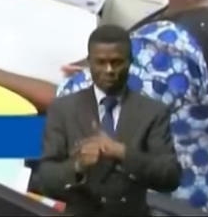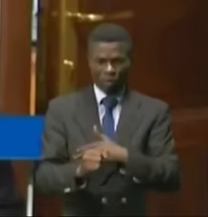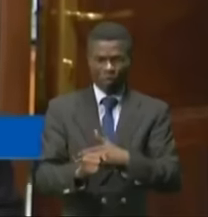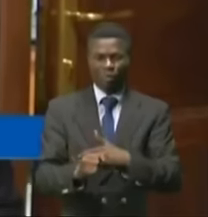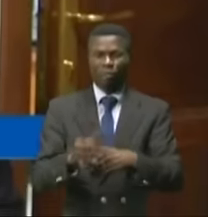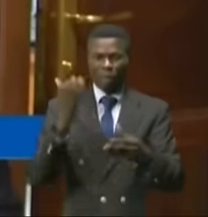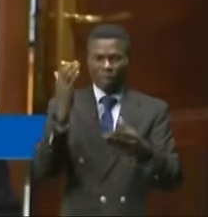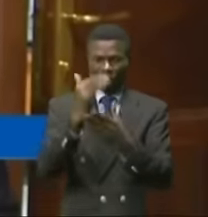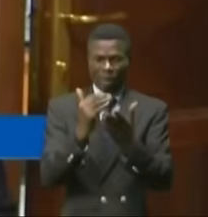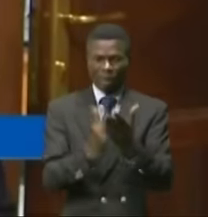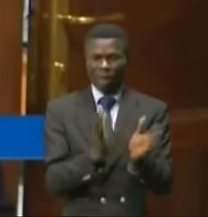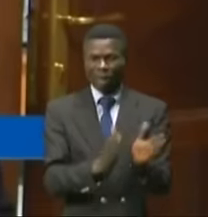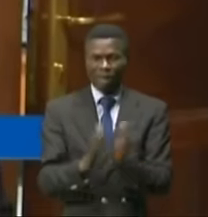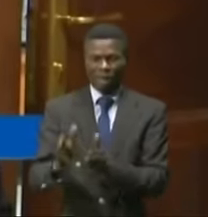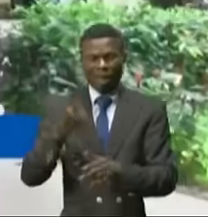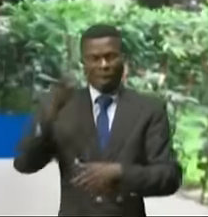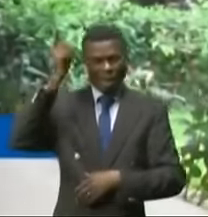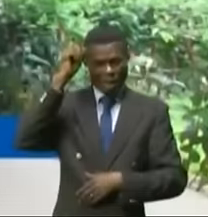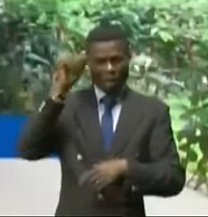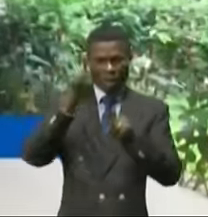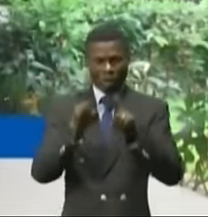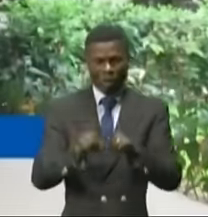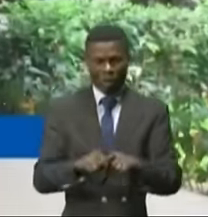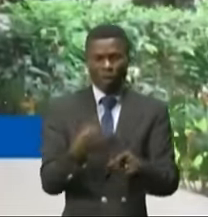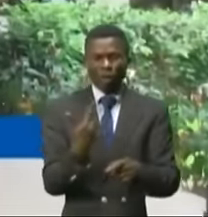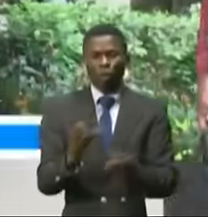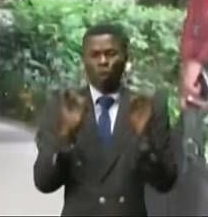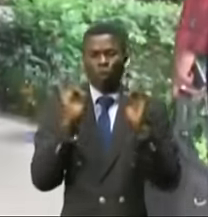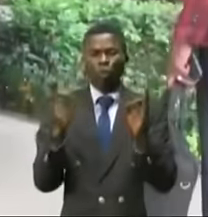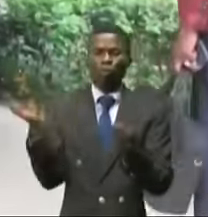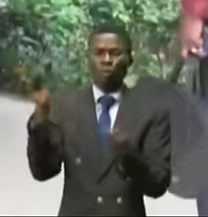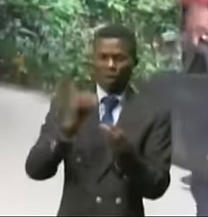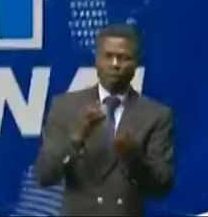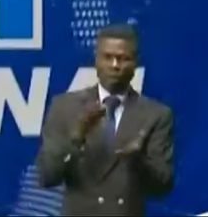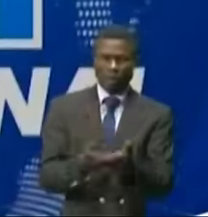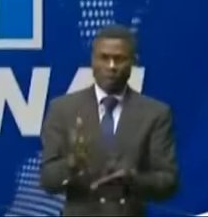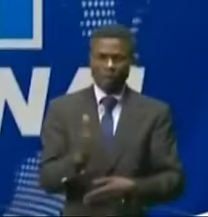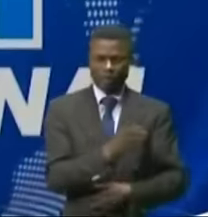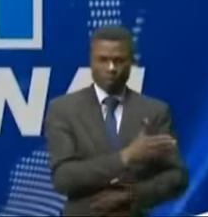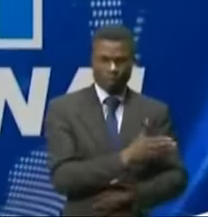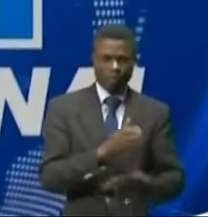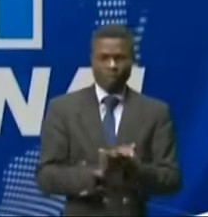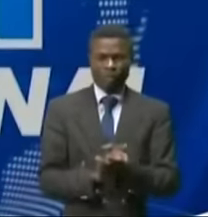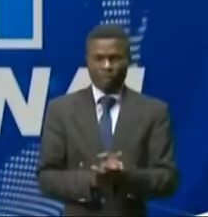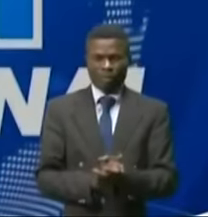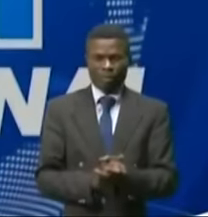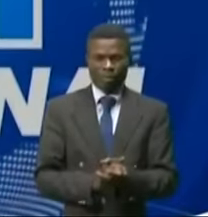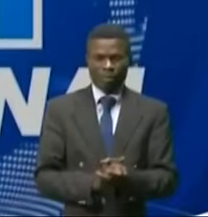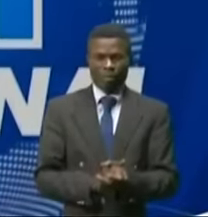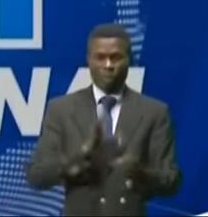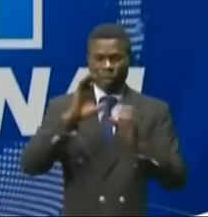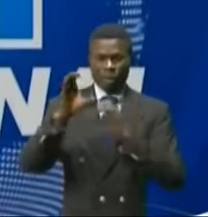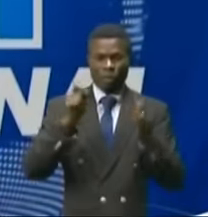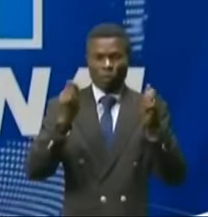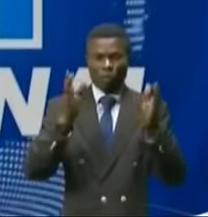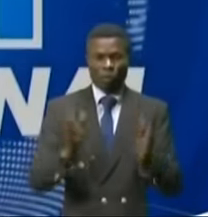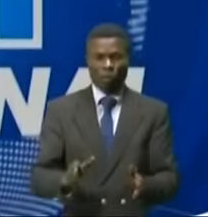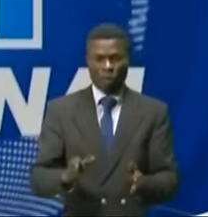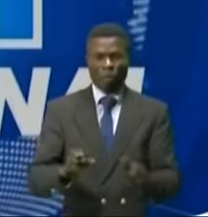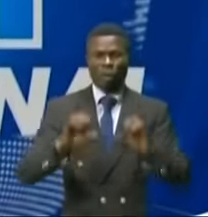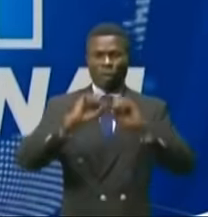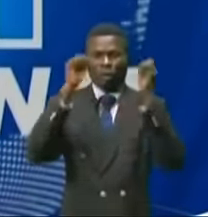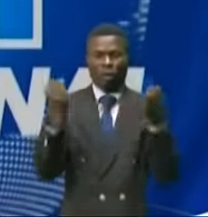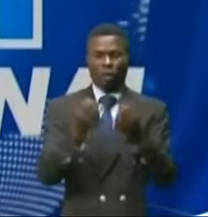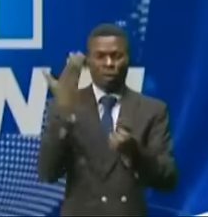contenant des dispositions antérieures et quelques autres qui sont nouvelles. Communiqué de presse, la régie des